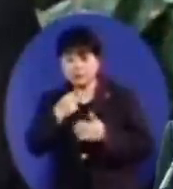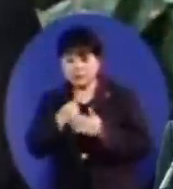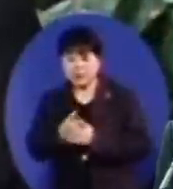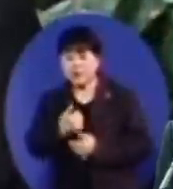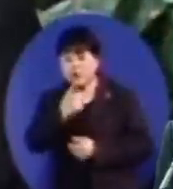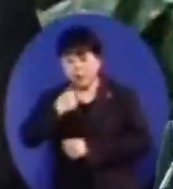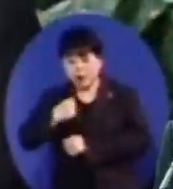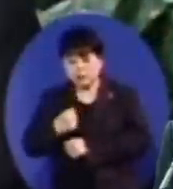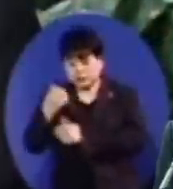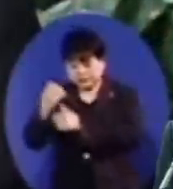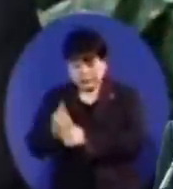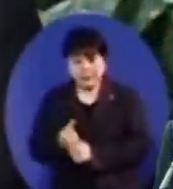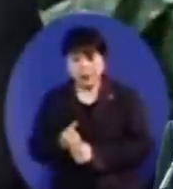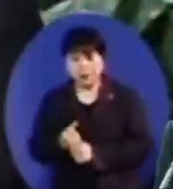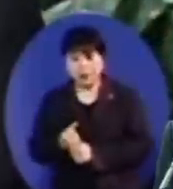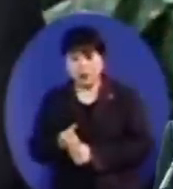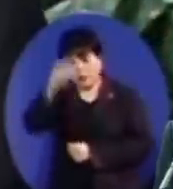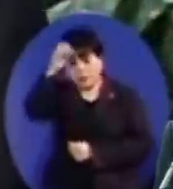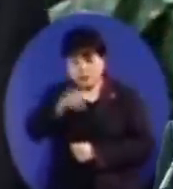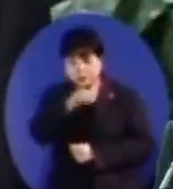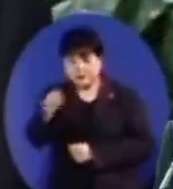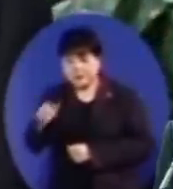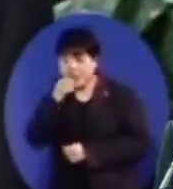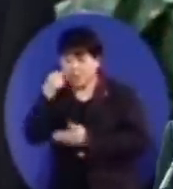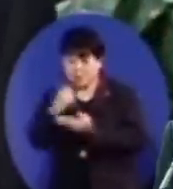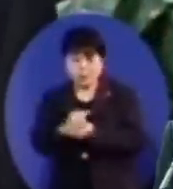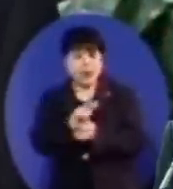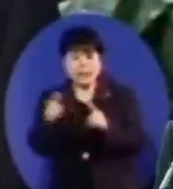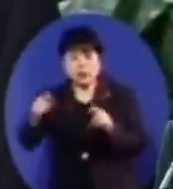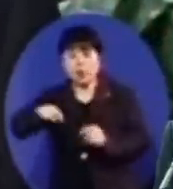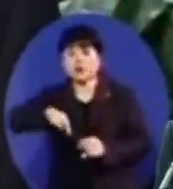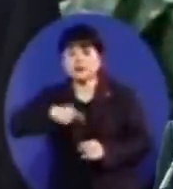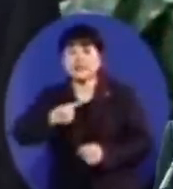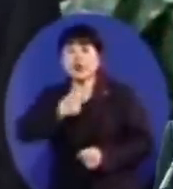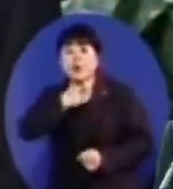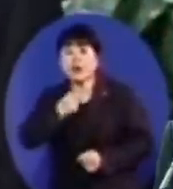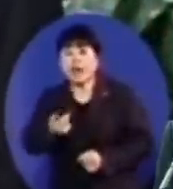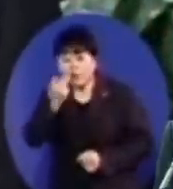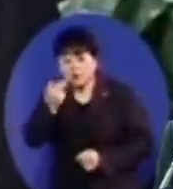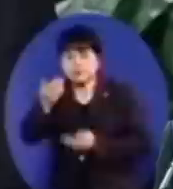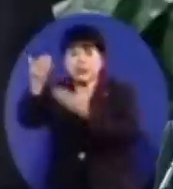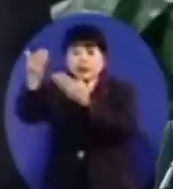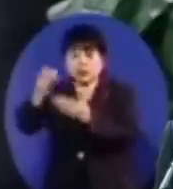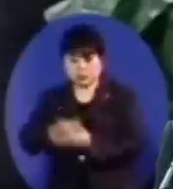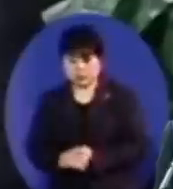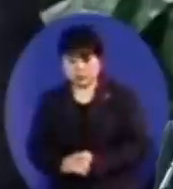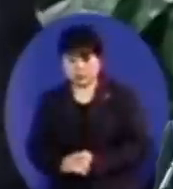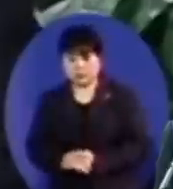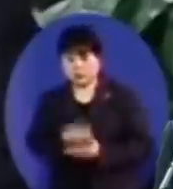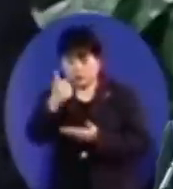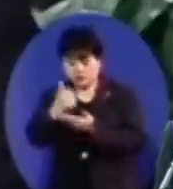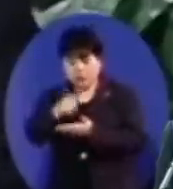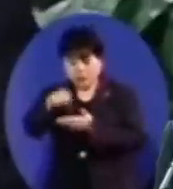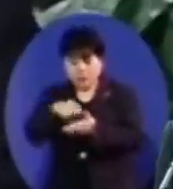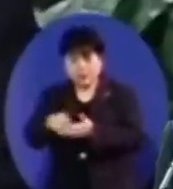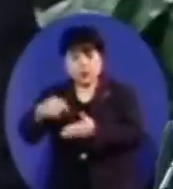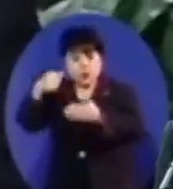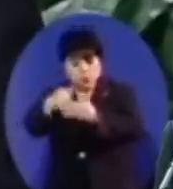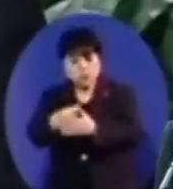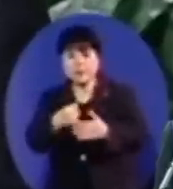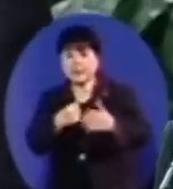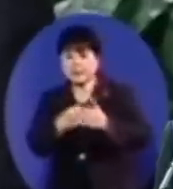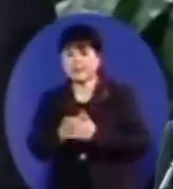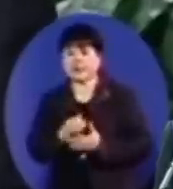로마 군인들에게 잡혀서 십자가에 못 박힌 것은 아닙니다. 스스로 자기 목숨을 내놓은 것은 스스로 우리 죄를 갚으려고 결정했기 때문인